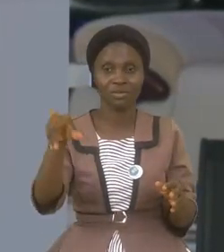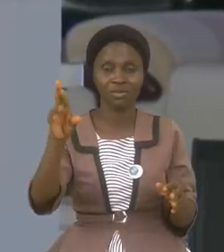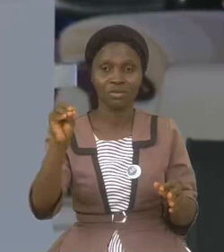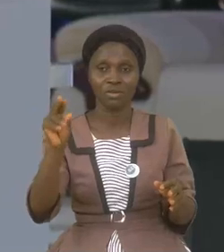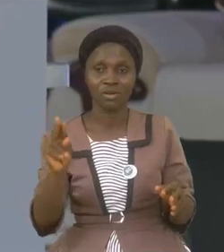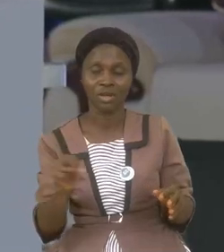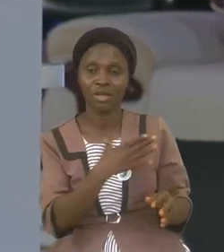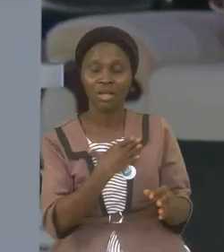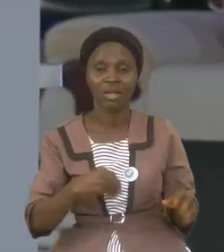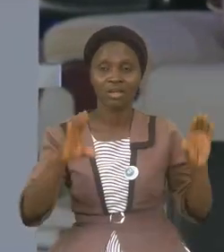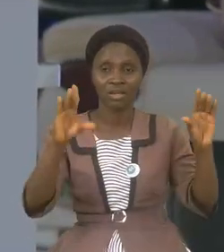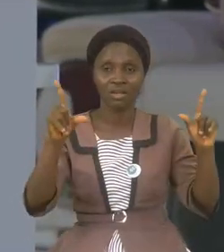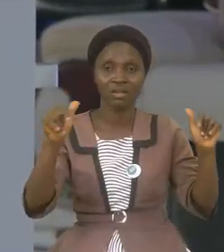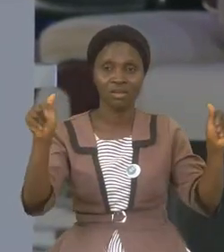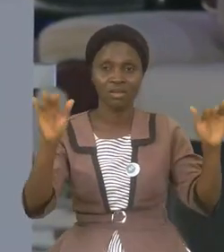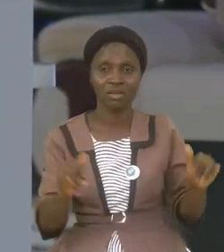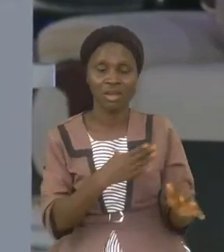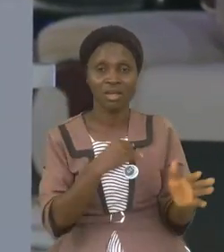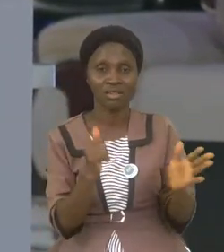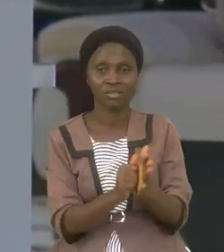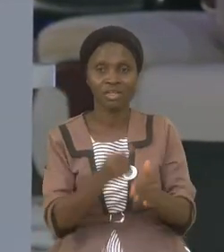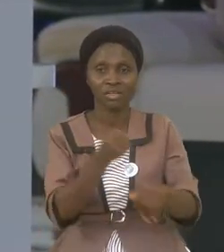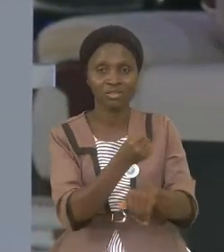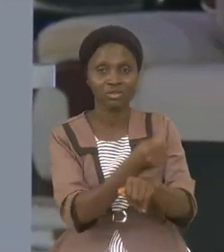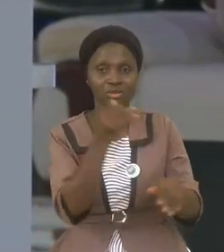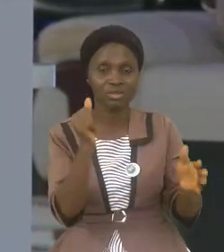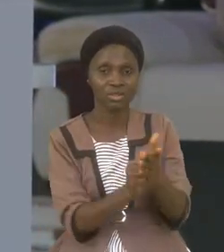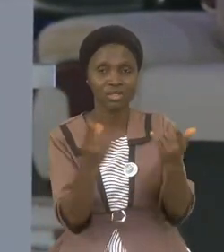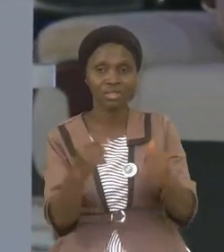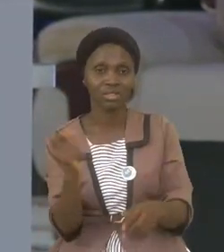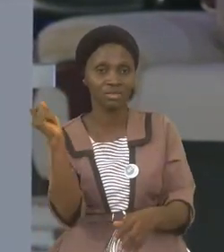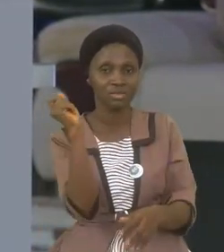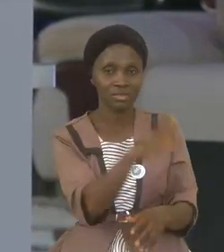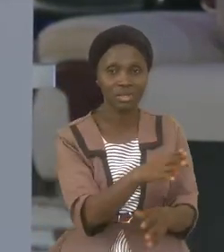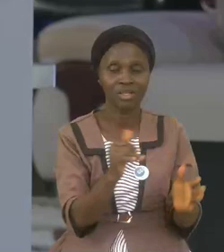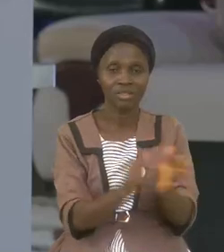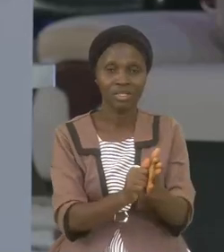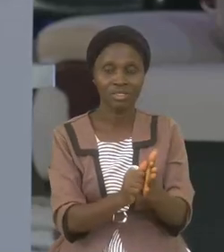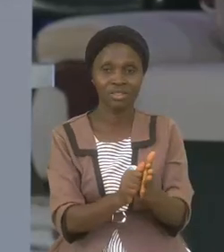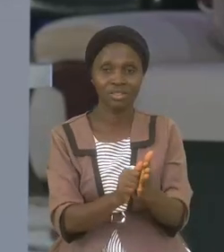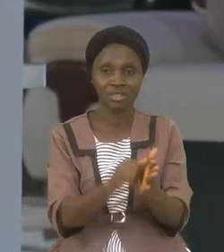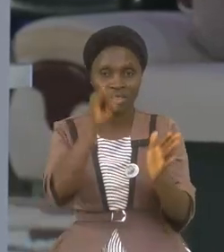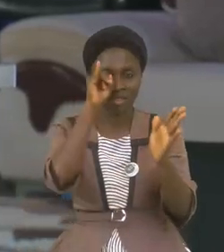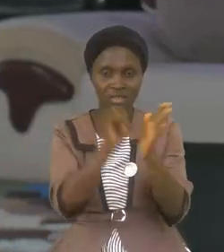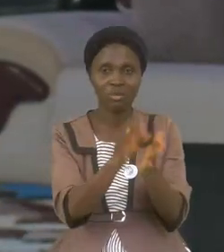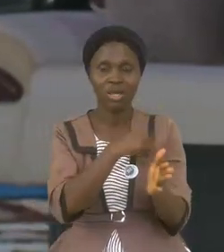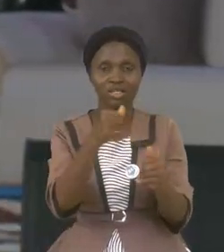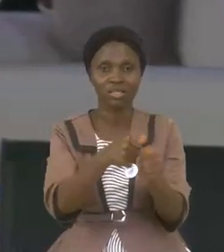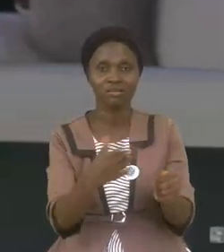romain, les pieds de fer, et les orteils de fer